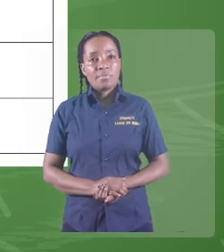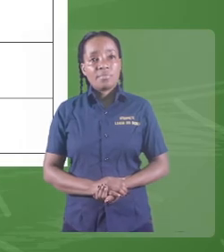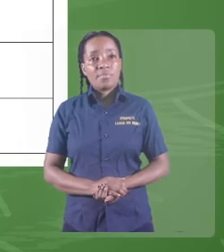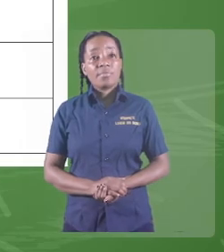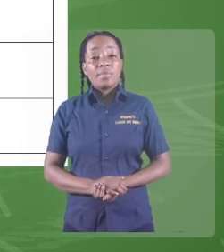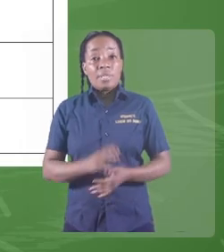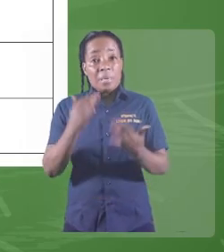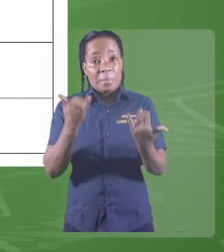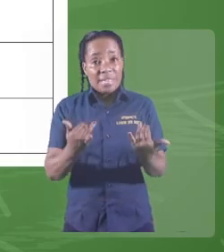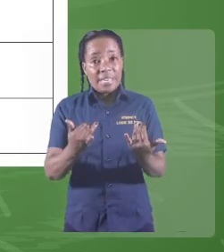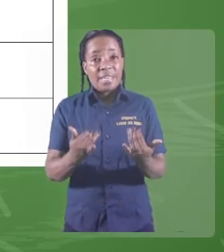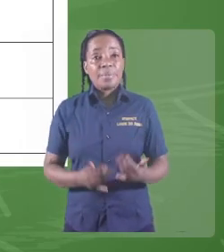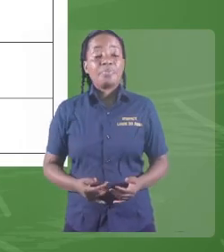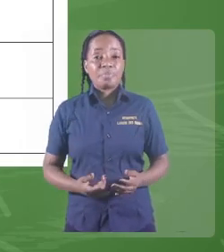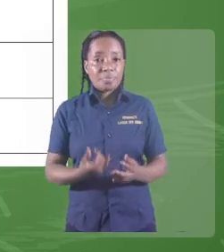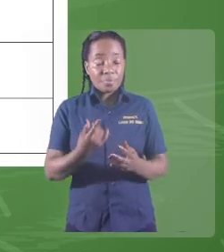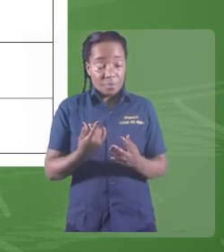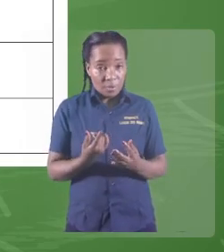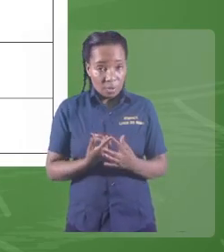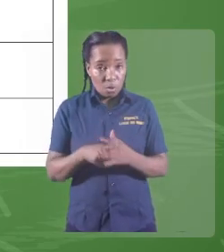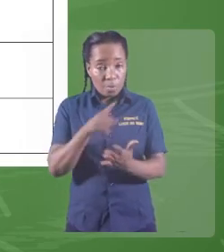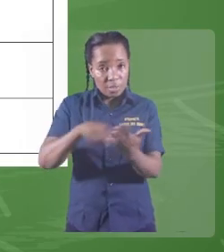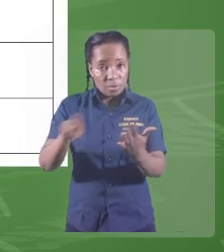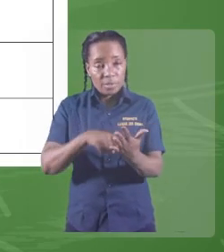Nous allons corriger notre exercice d'application.